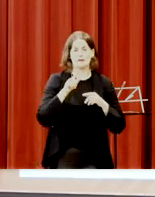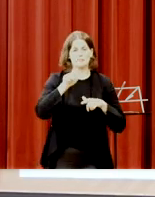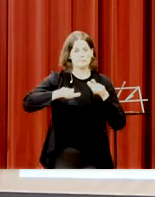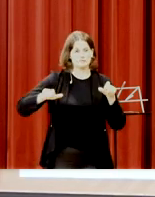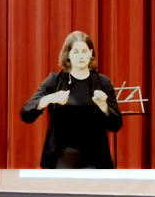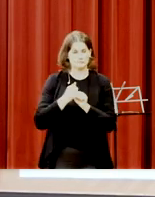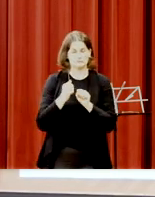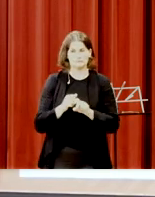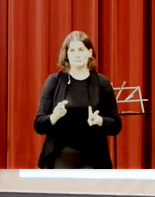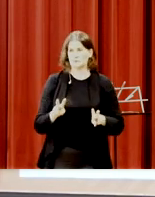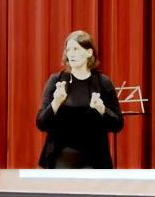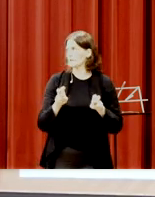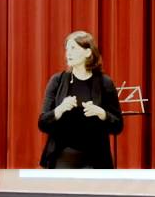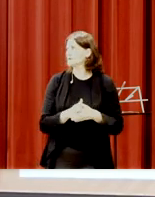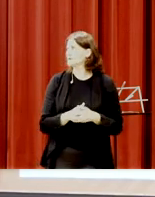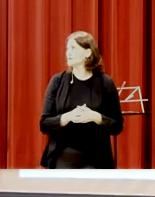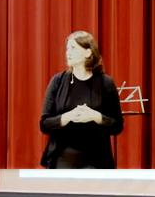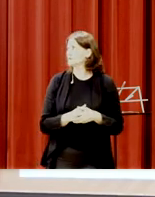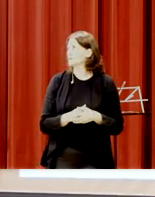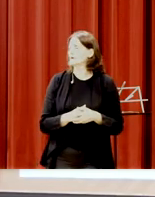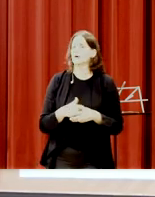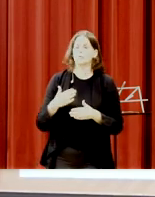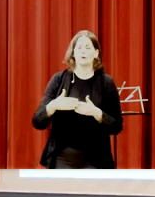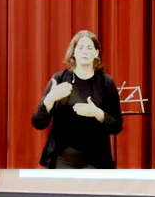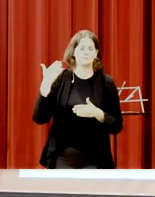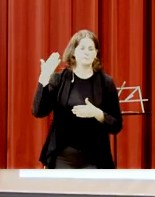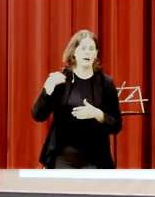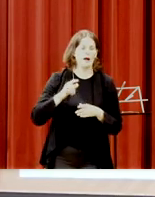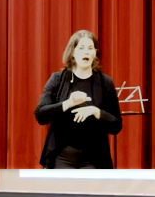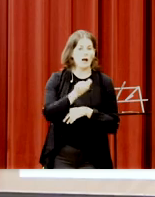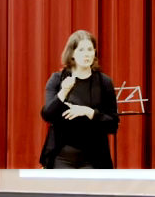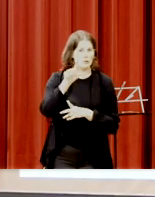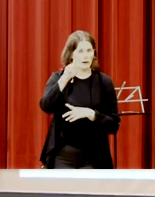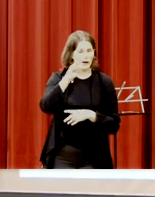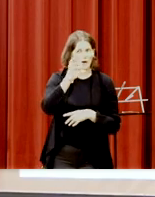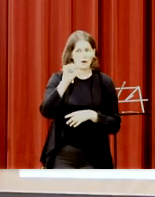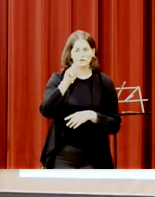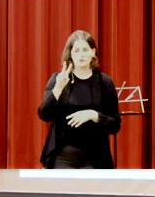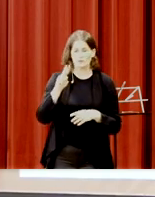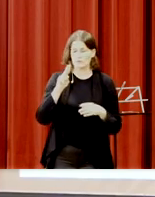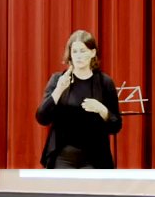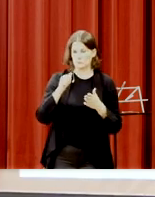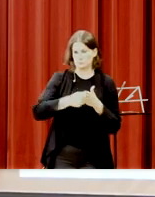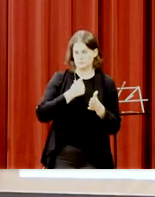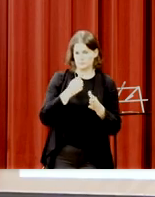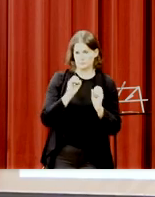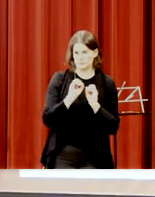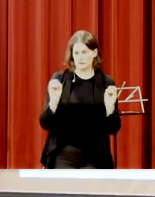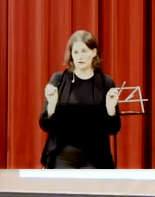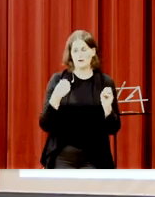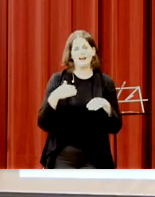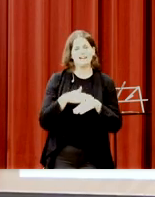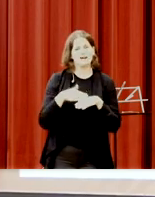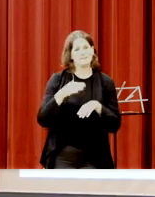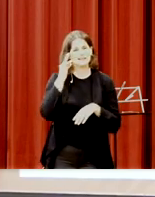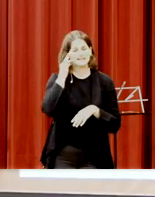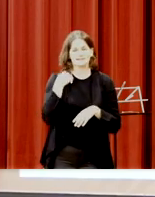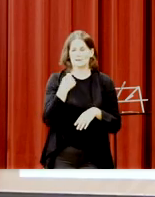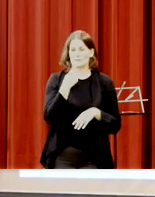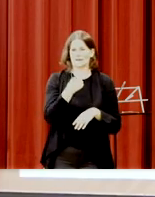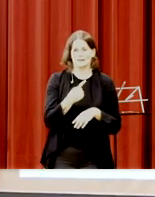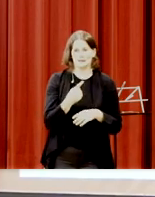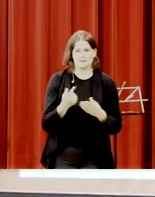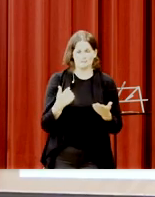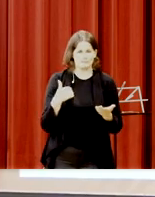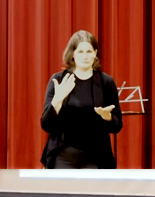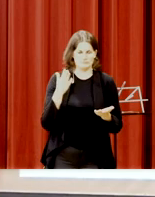la ministra va dir que no hi havia acompanyament econòmic, ara a nivell de Catalunya són més de 1.000 places, amb el